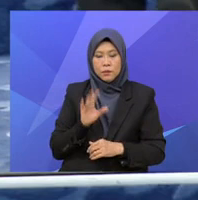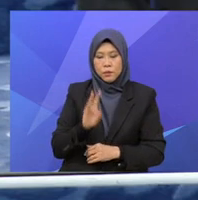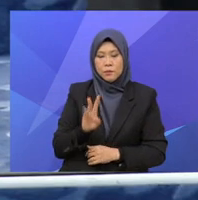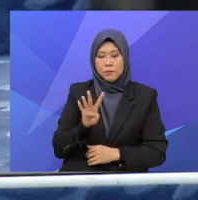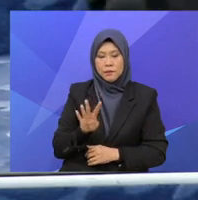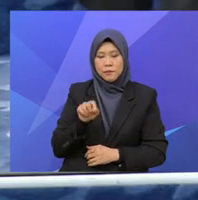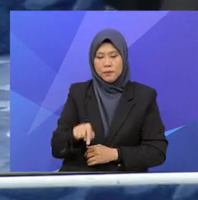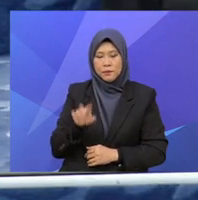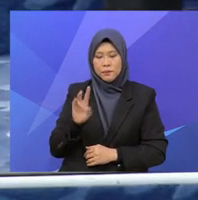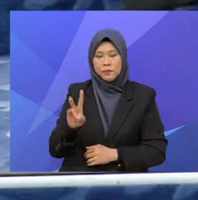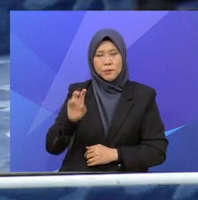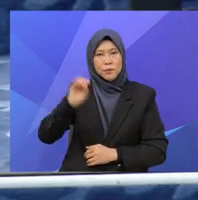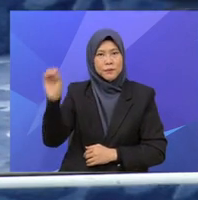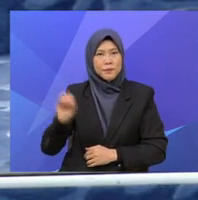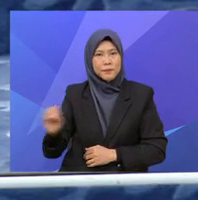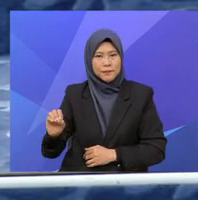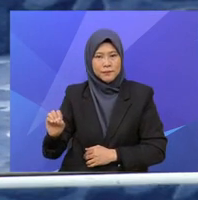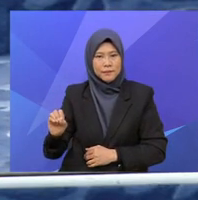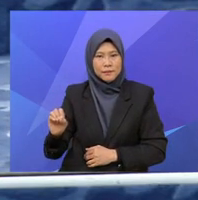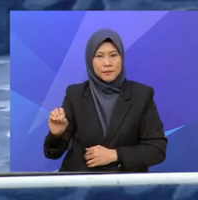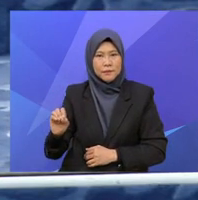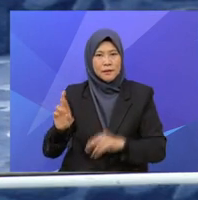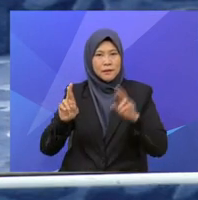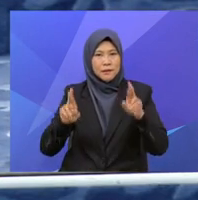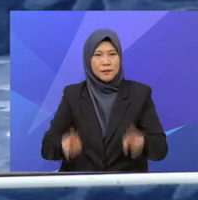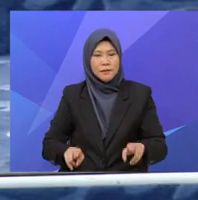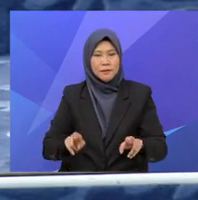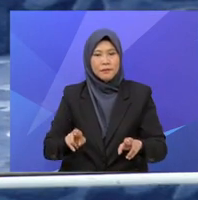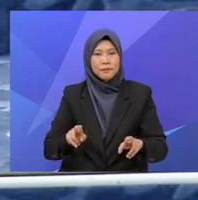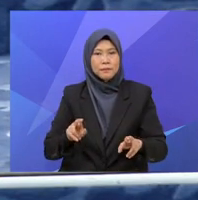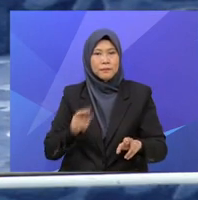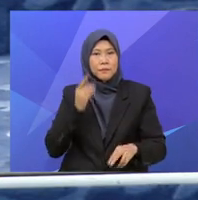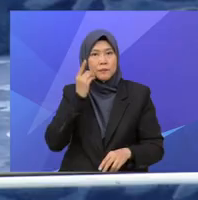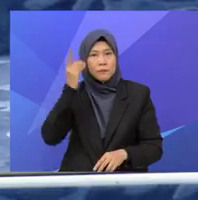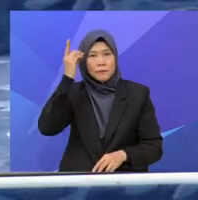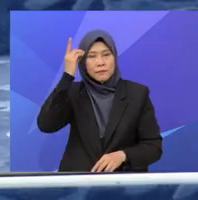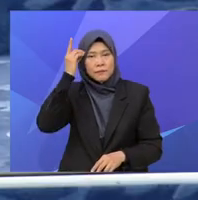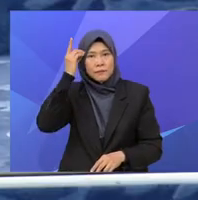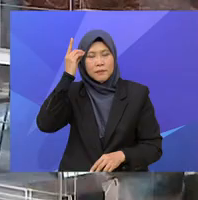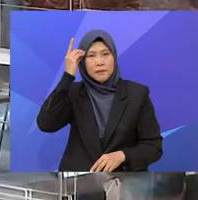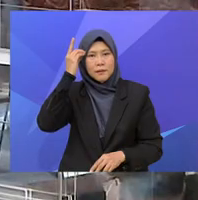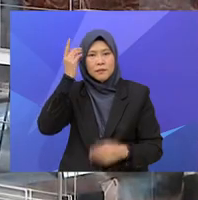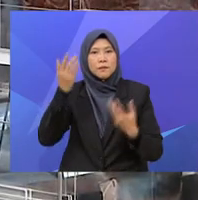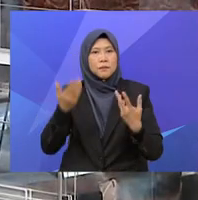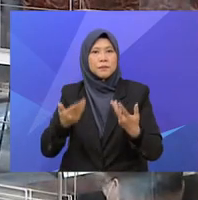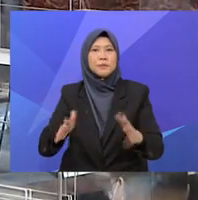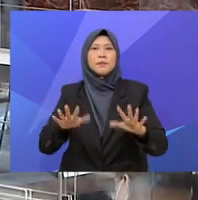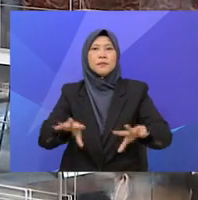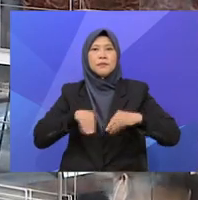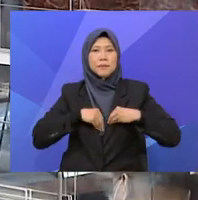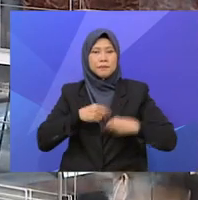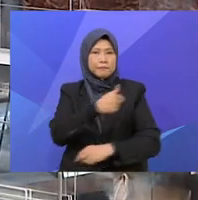populer 700 rakyat dewasa telah menerima